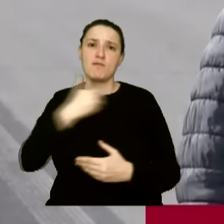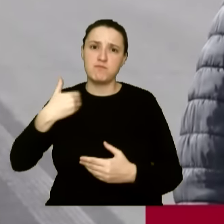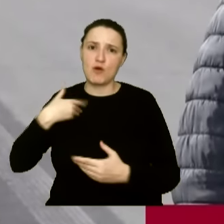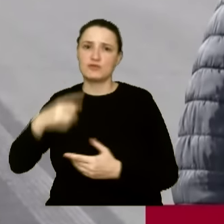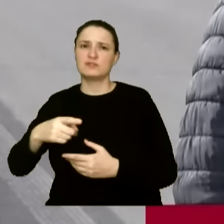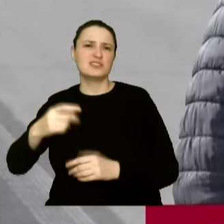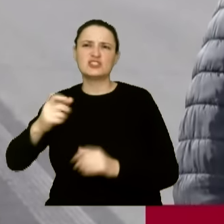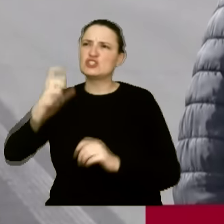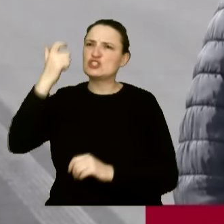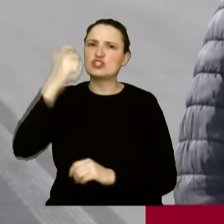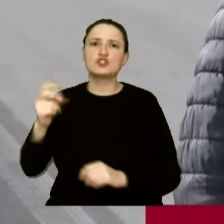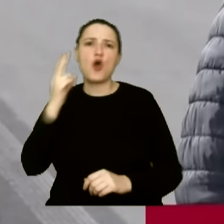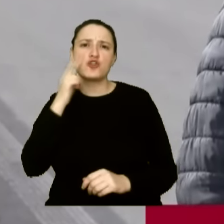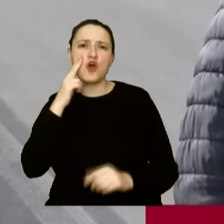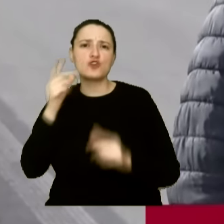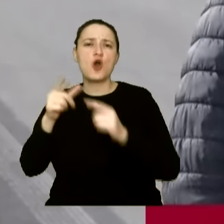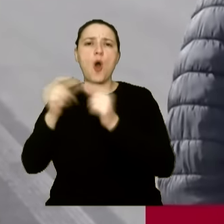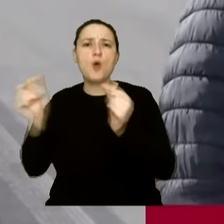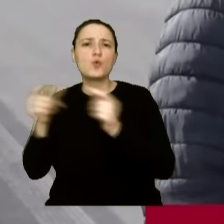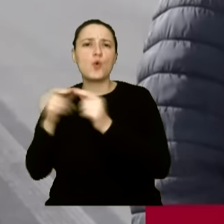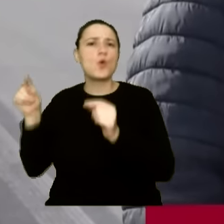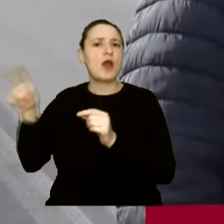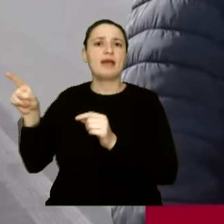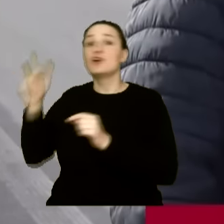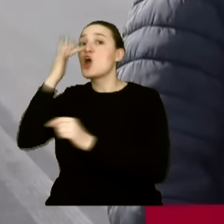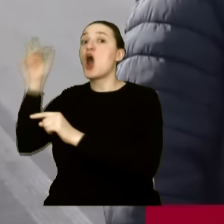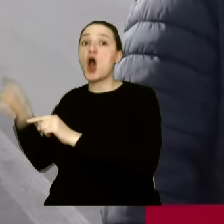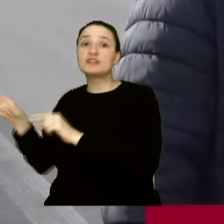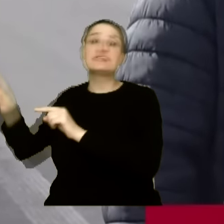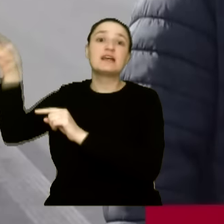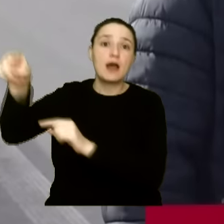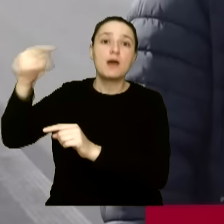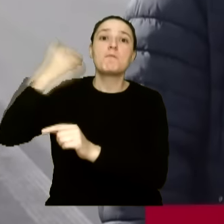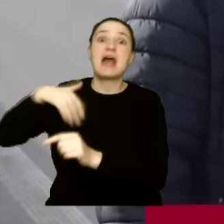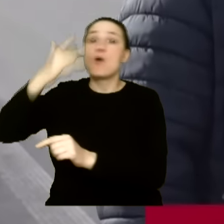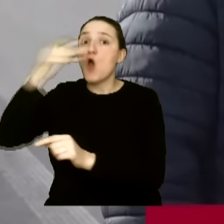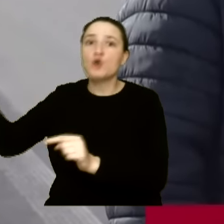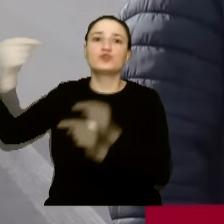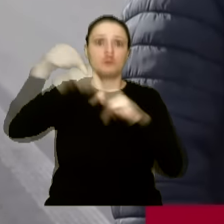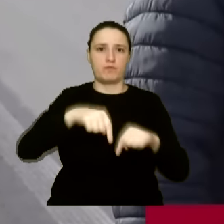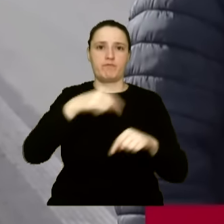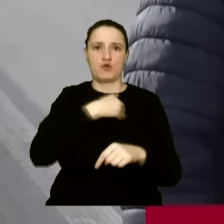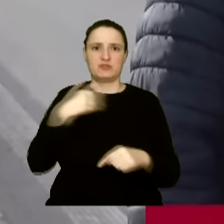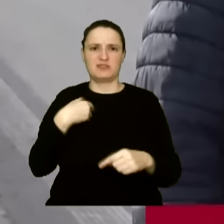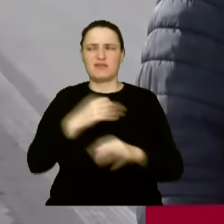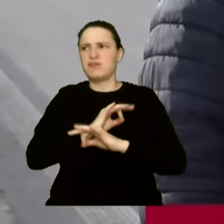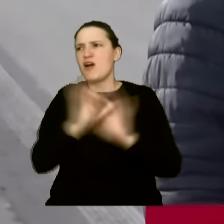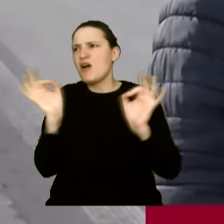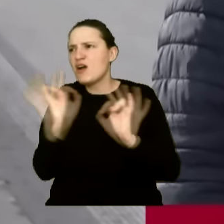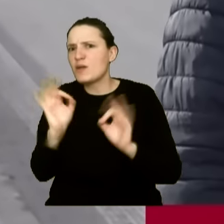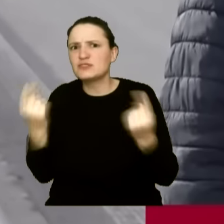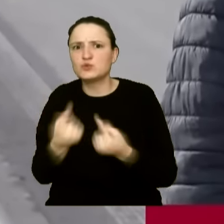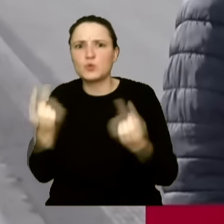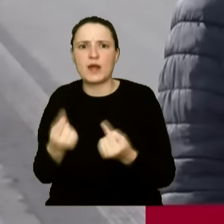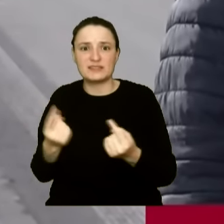ton ogórka z Rosji przez Białoruś. Jest to dla nas dramatyczna sytuacja. Ruch przed świętami jest wzmożony.